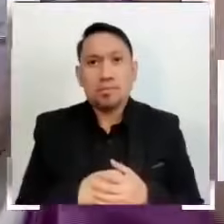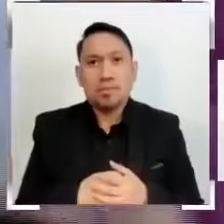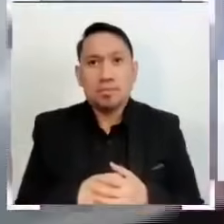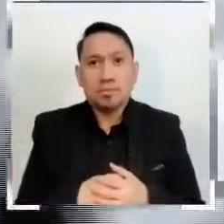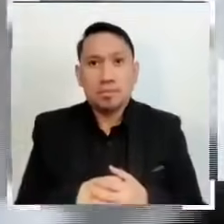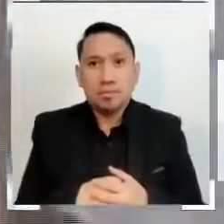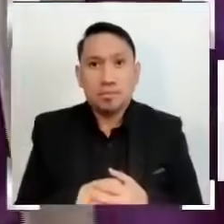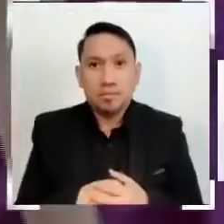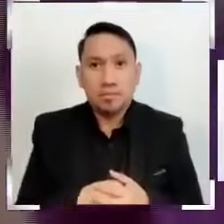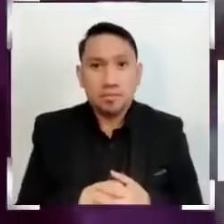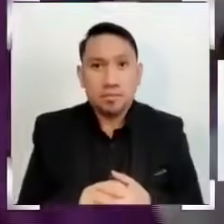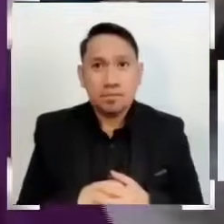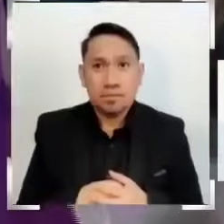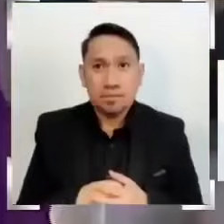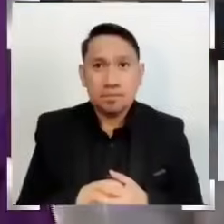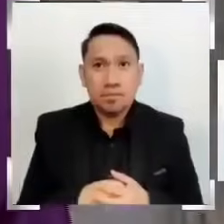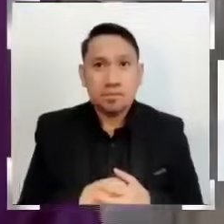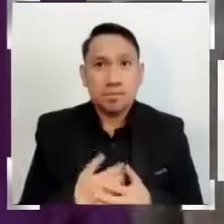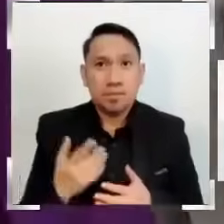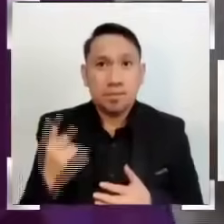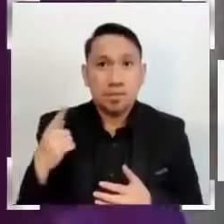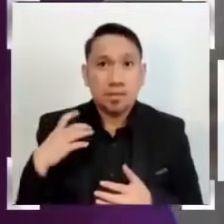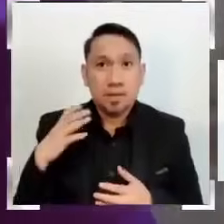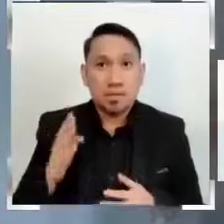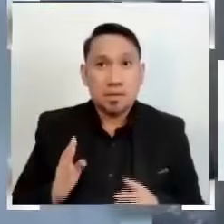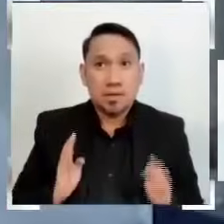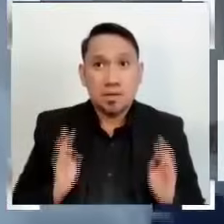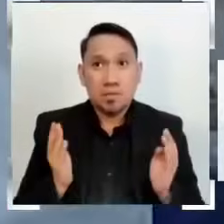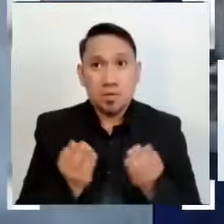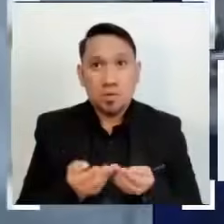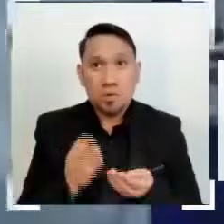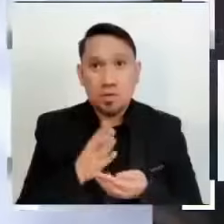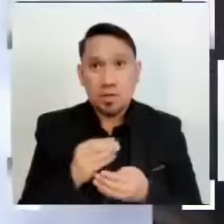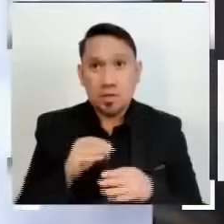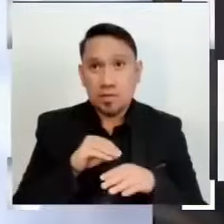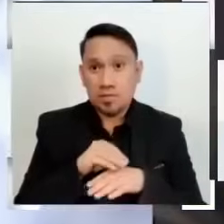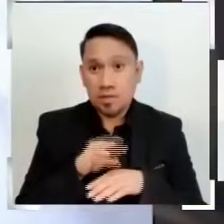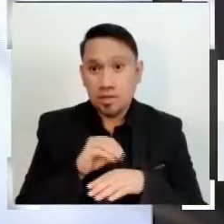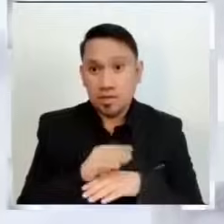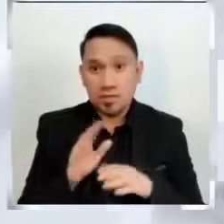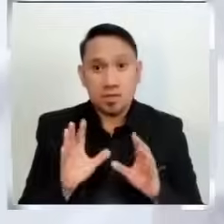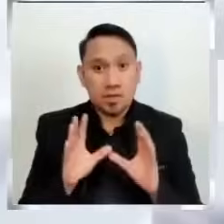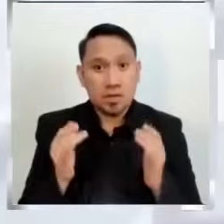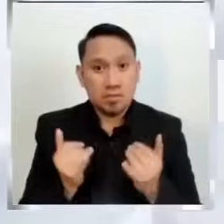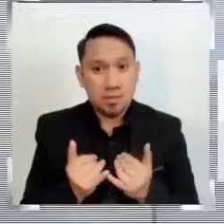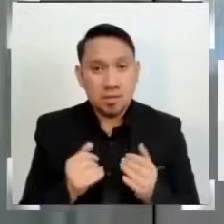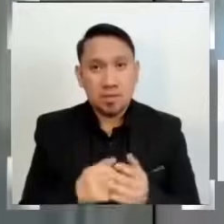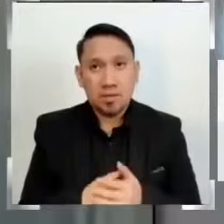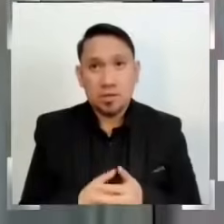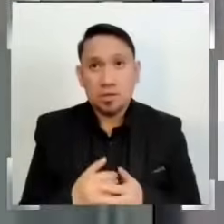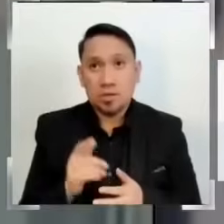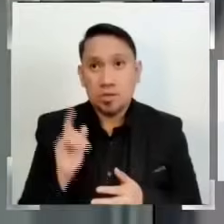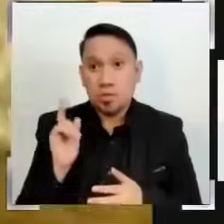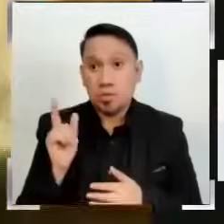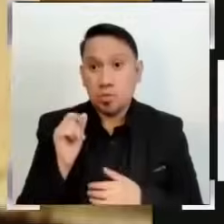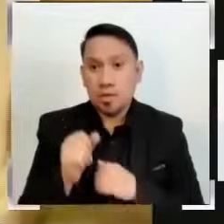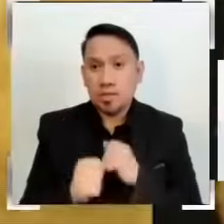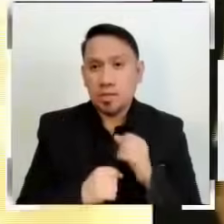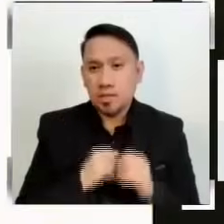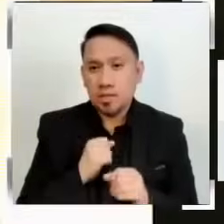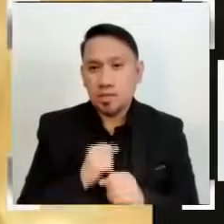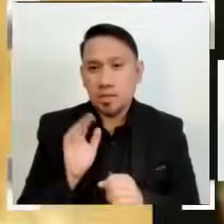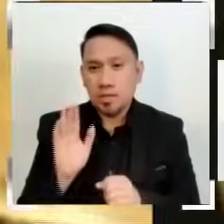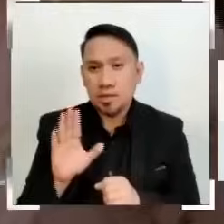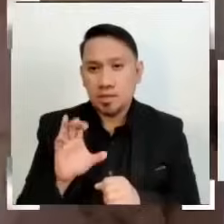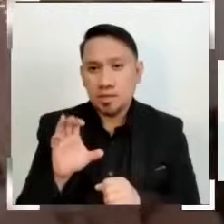of the Board si FLG at magsisilbing advisor ng kumpanya. Sa mahigit dalawang dekadang pagiging CEO ni FLG, maraming naabot